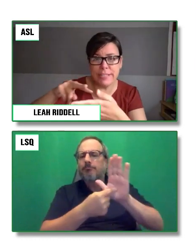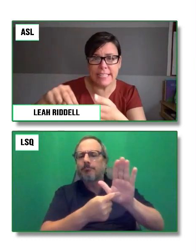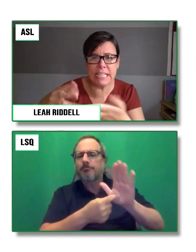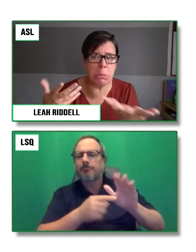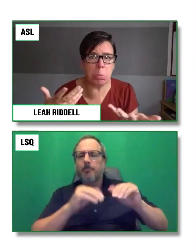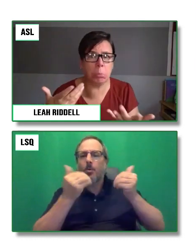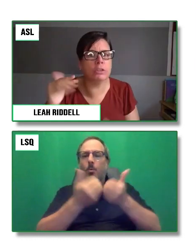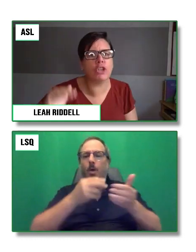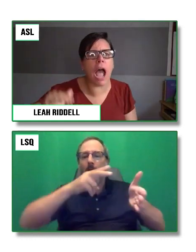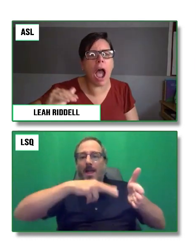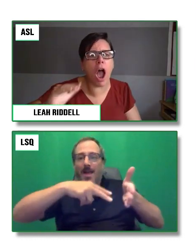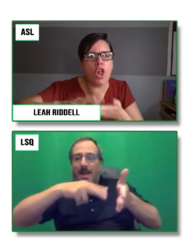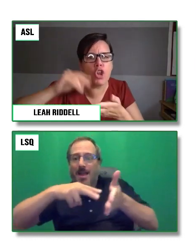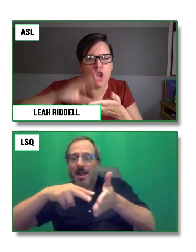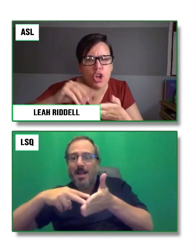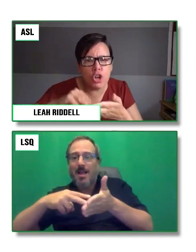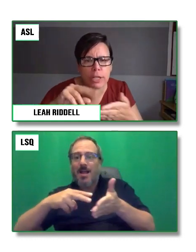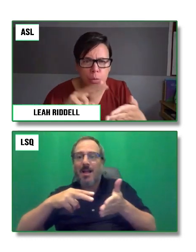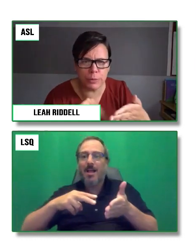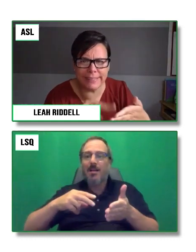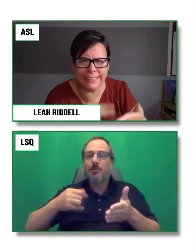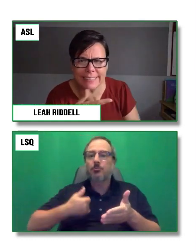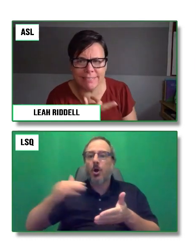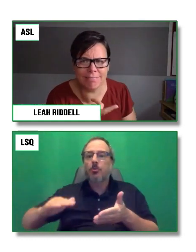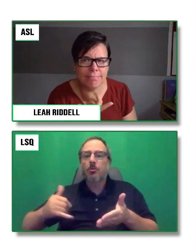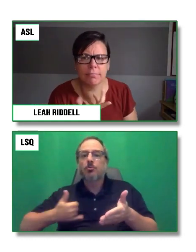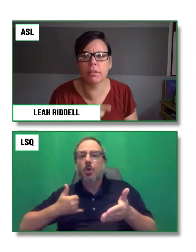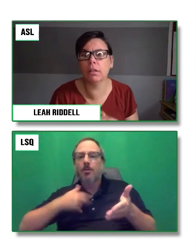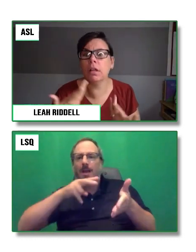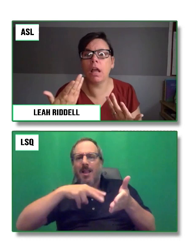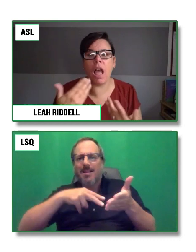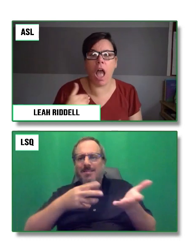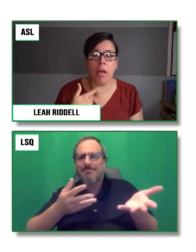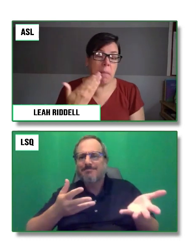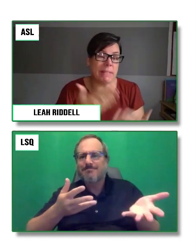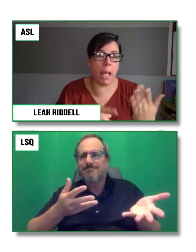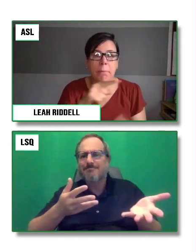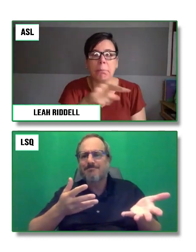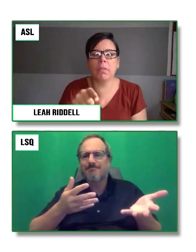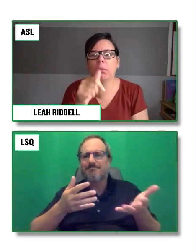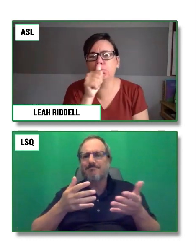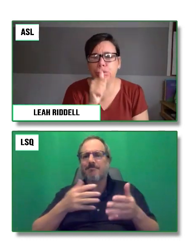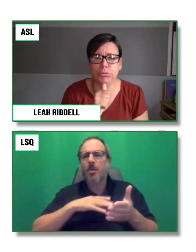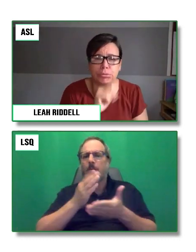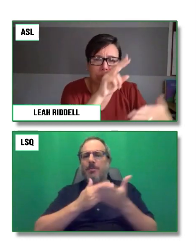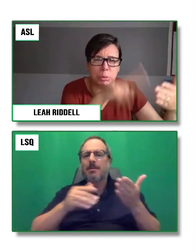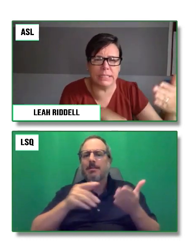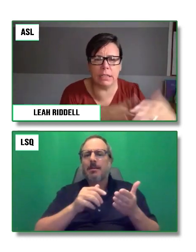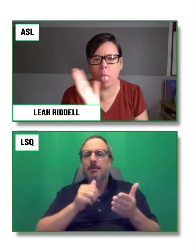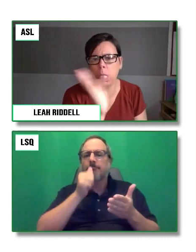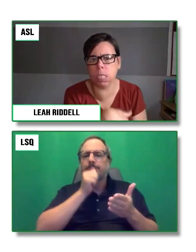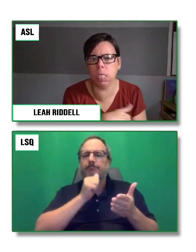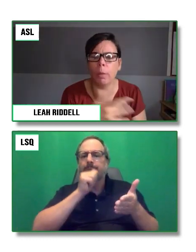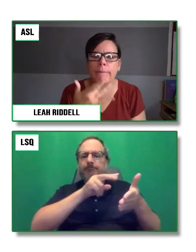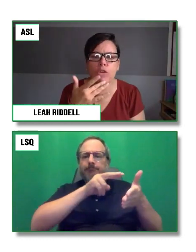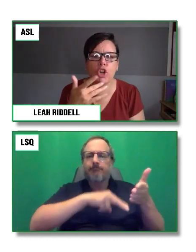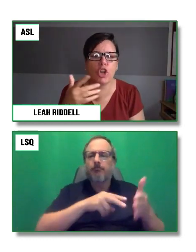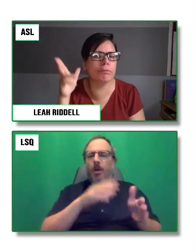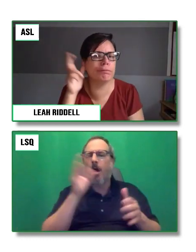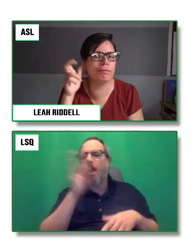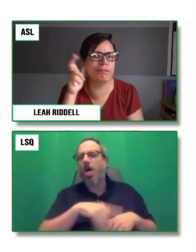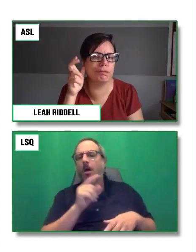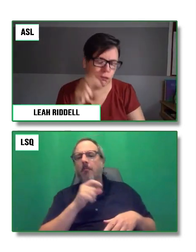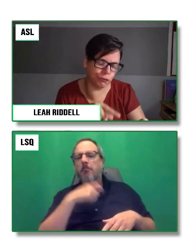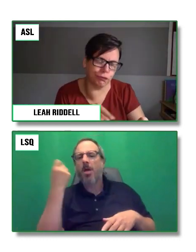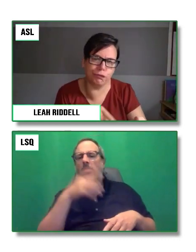On n'a pas besoin d'utiliser tant de mots lorsqu'on les affiche. Ce n'est pas tout le monde qui peut lire. Par exemple, un jeune enfant n'aura peut-être pas la patience pour